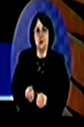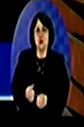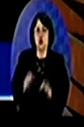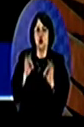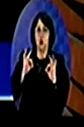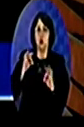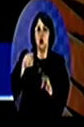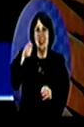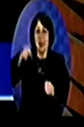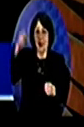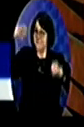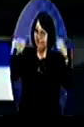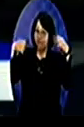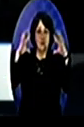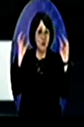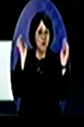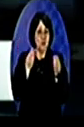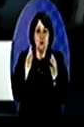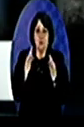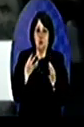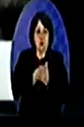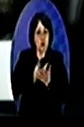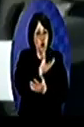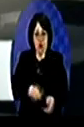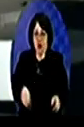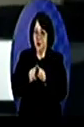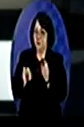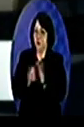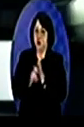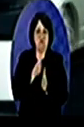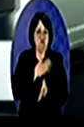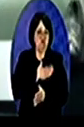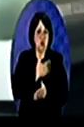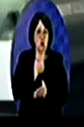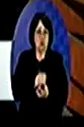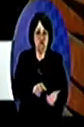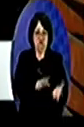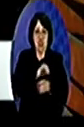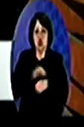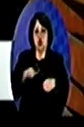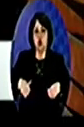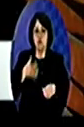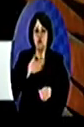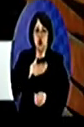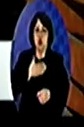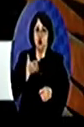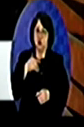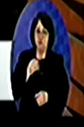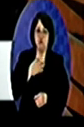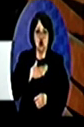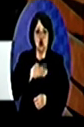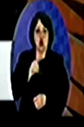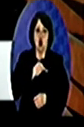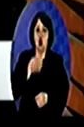бас төлөвлөгөөтэй бас ингэдэ ажиллаж байна. Хамгийн гол нь иргэд өөртөө энэ миний гудамж миний хороо өнг үзэмжтэй байвал бидний